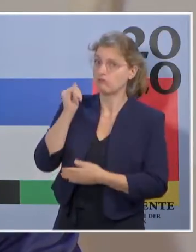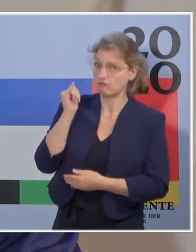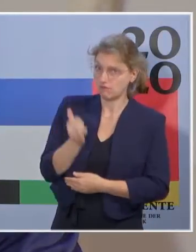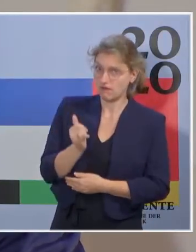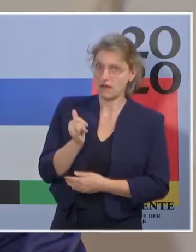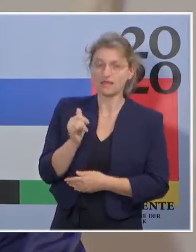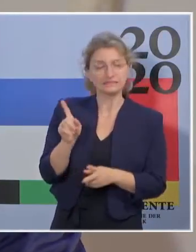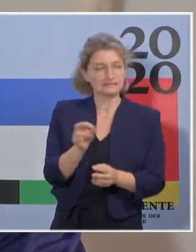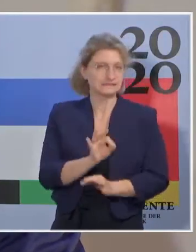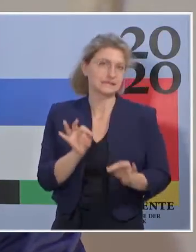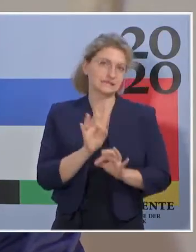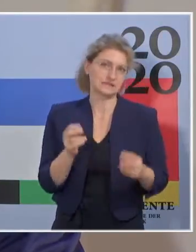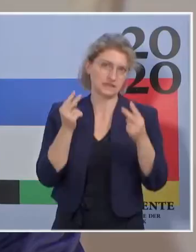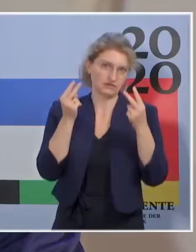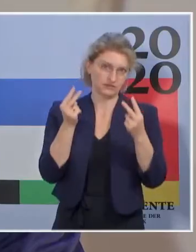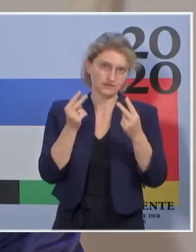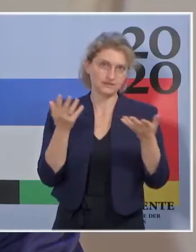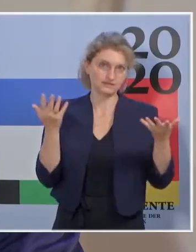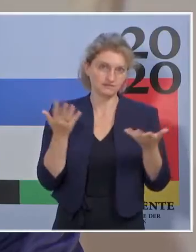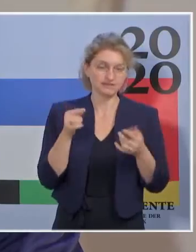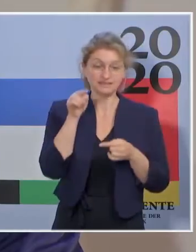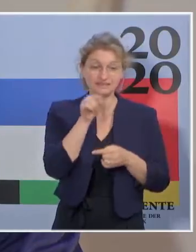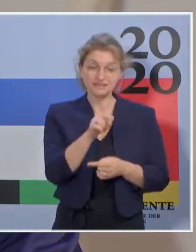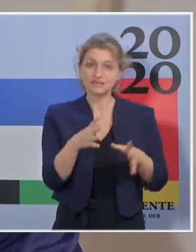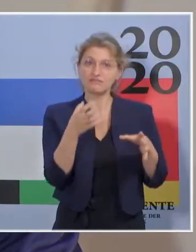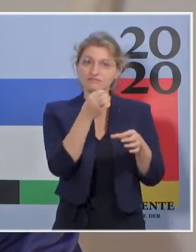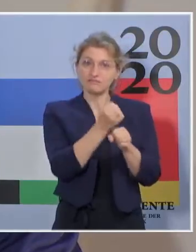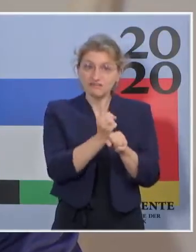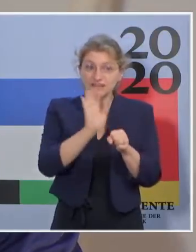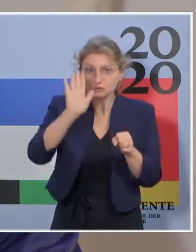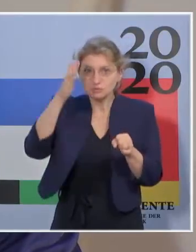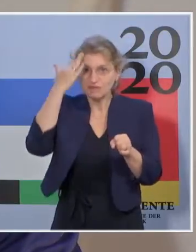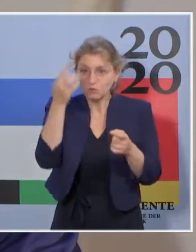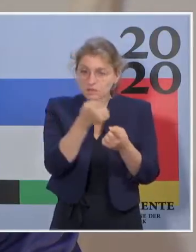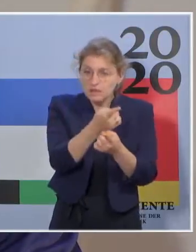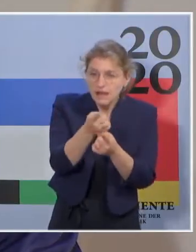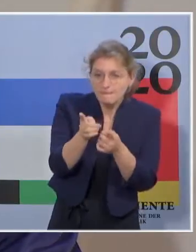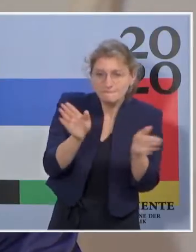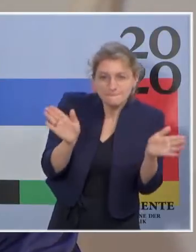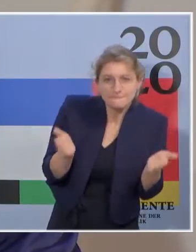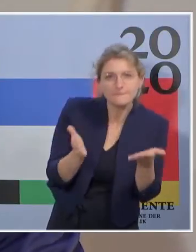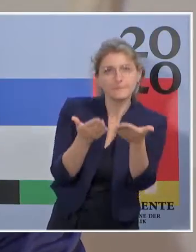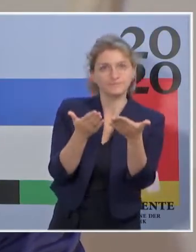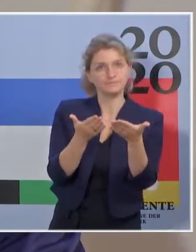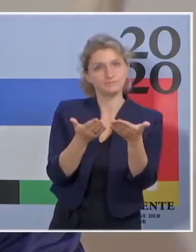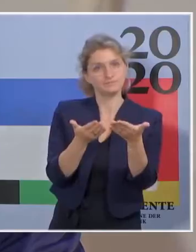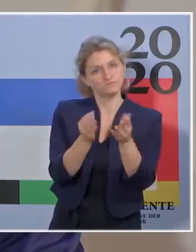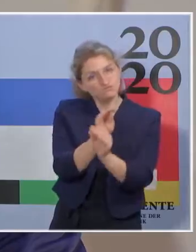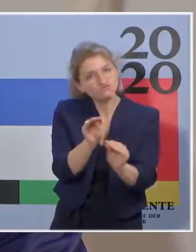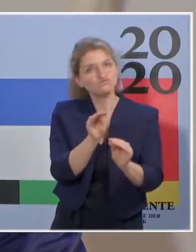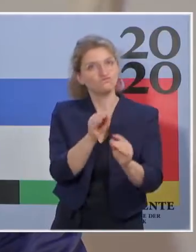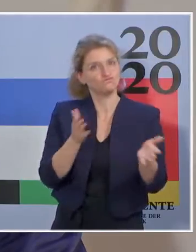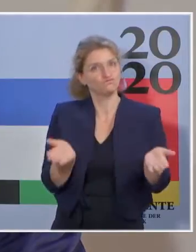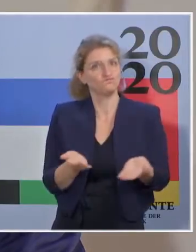wesentlich ist, an diesem Verfassungsbewusstsein zu arbeiten, das zu fördern,